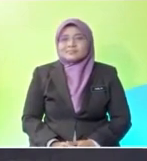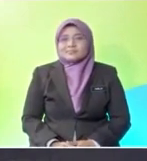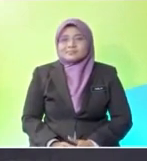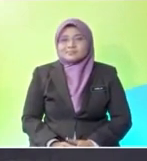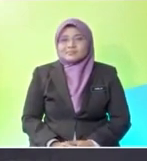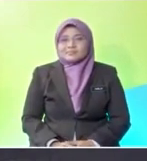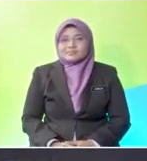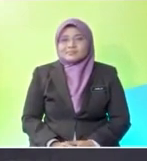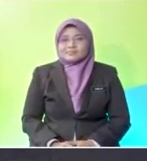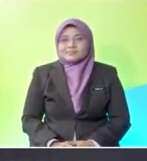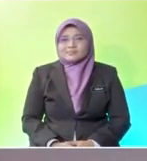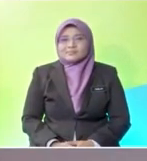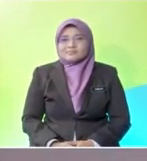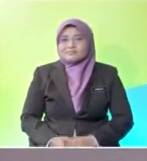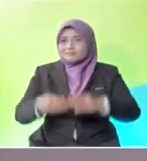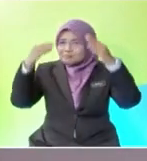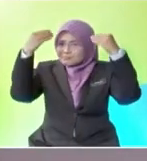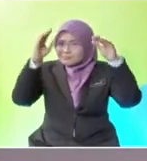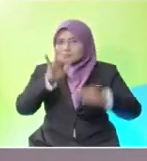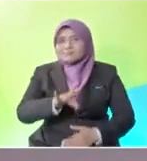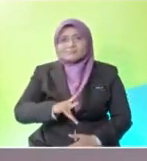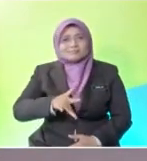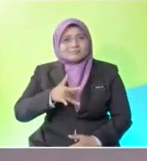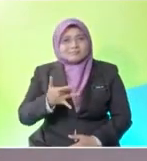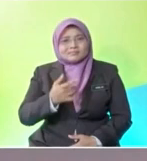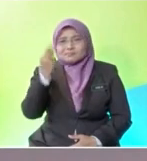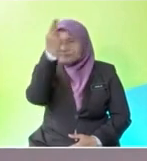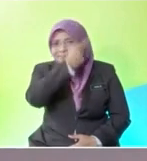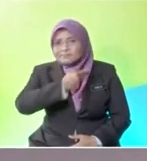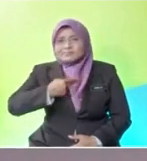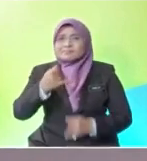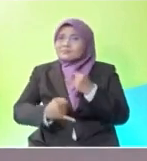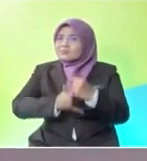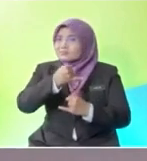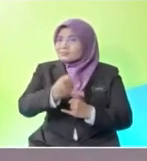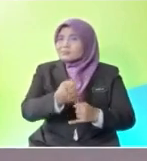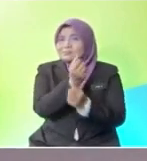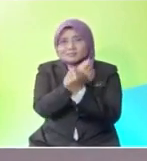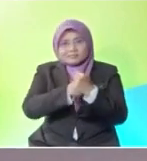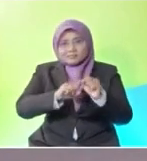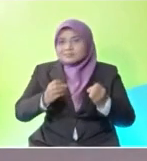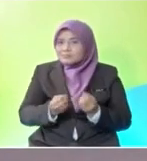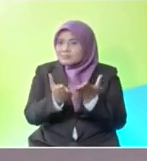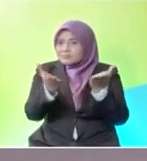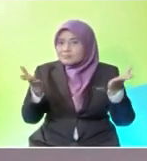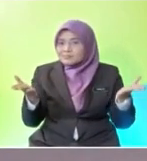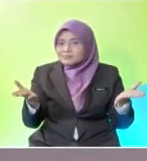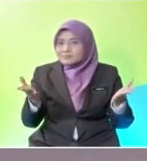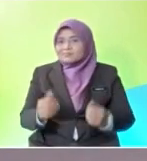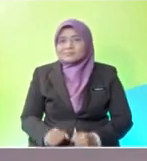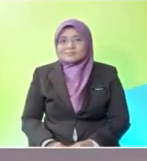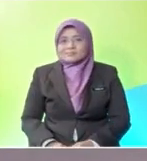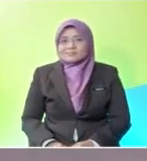H jadi cewek gua nampaknya Hanif sudah berjaya menyiapkan Project perbentangan tapi hanya jangan lupa